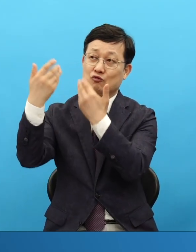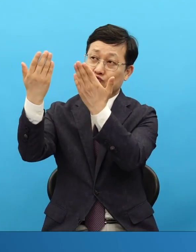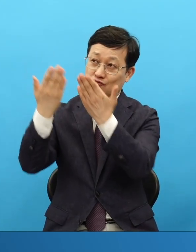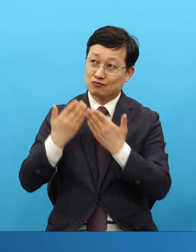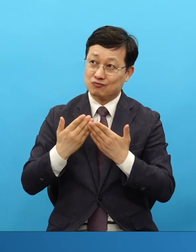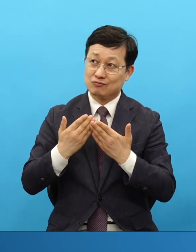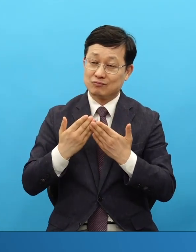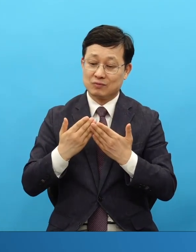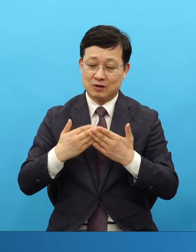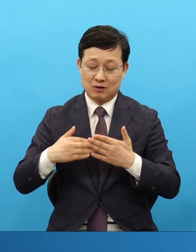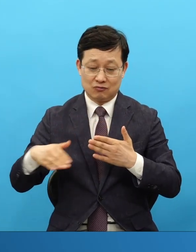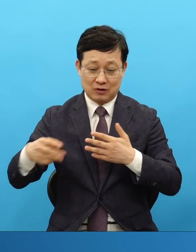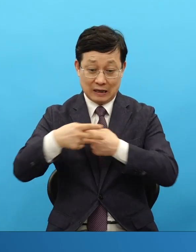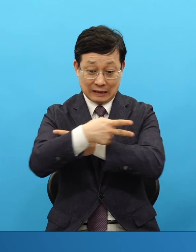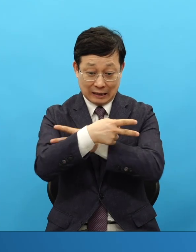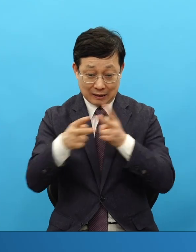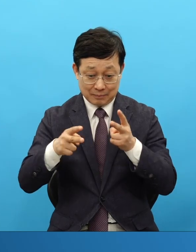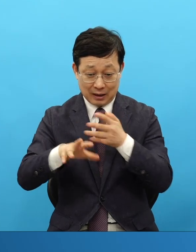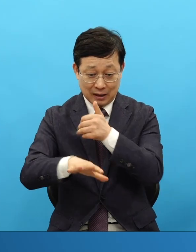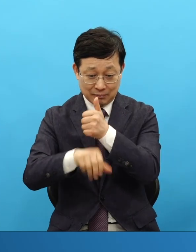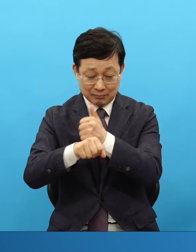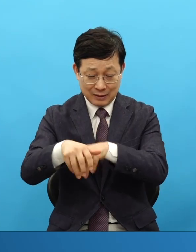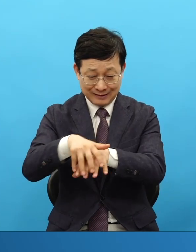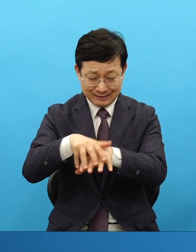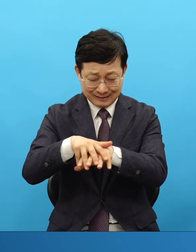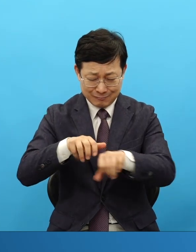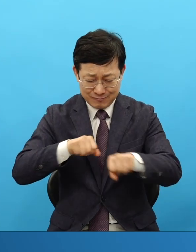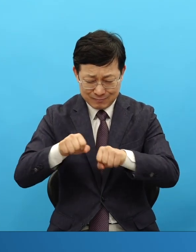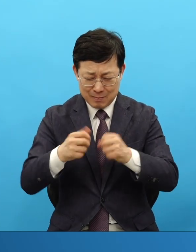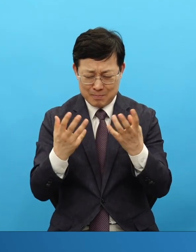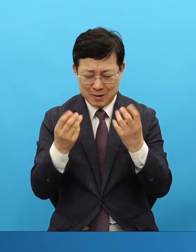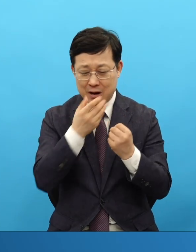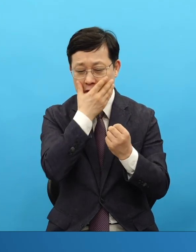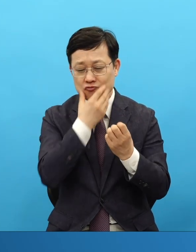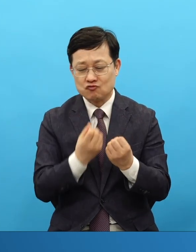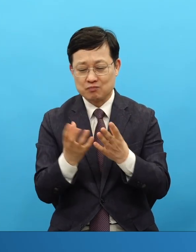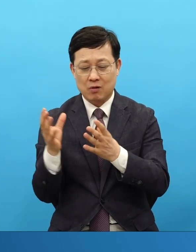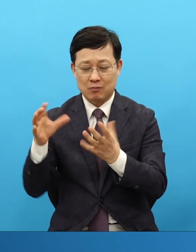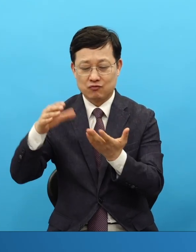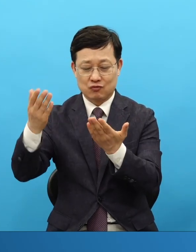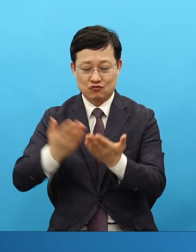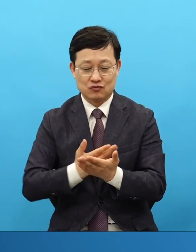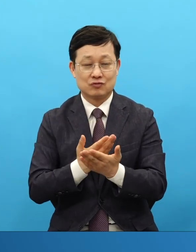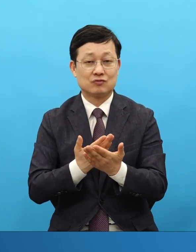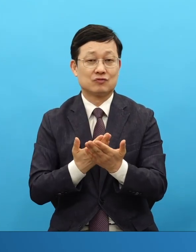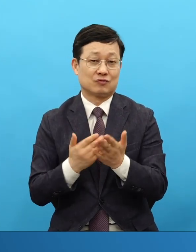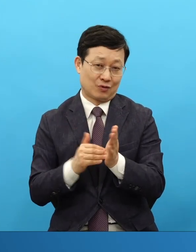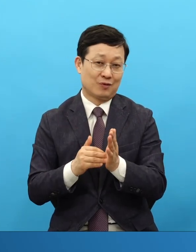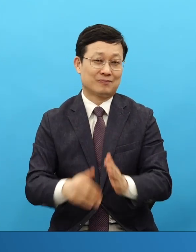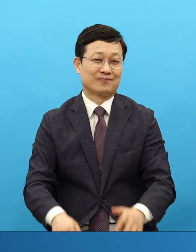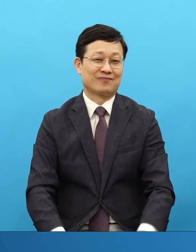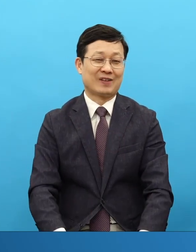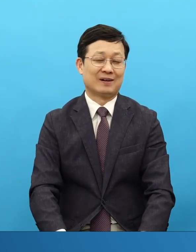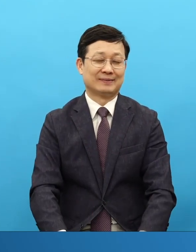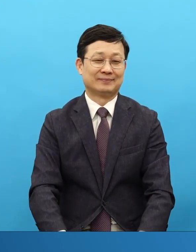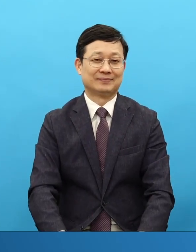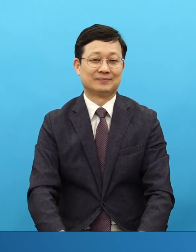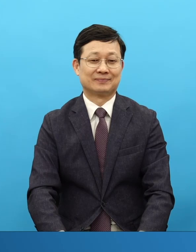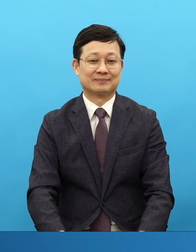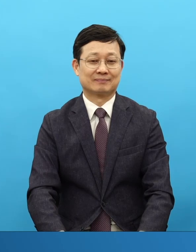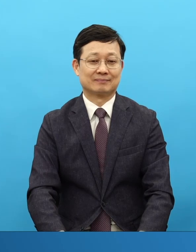wealth. 우리 단체가 움직일 수 있는 많은 축복을 주었어요. God has given us many of the blessings for our organization to be able to move.